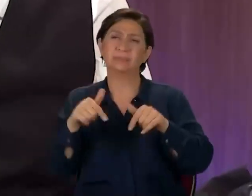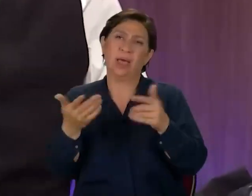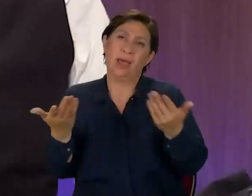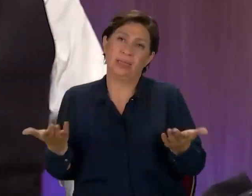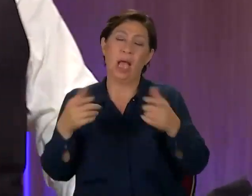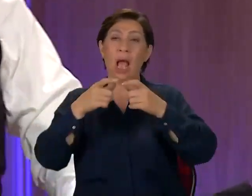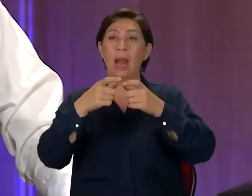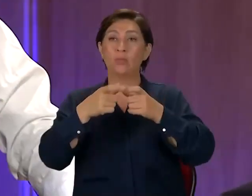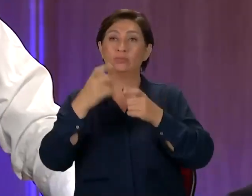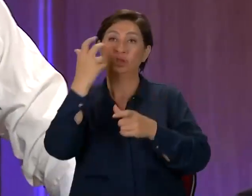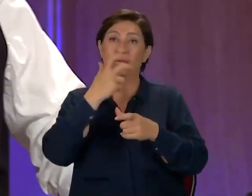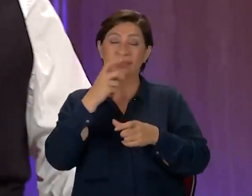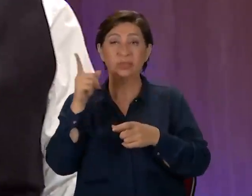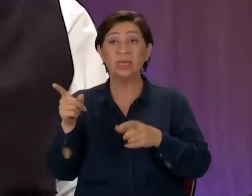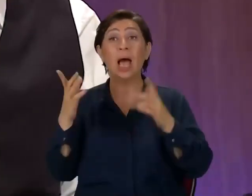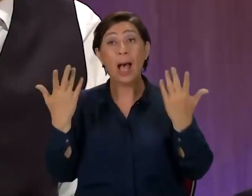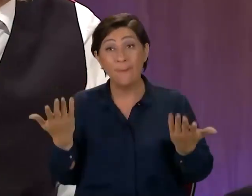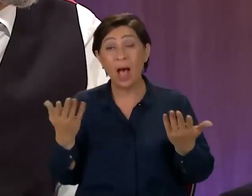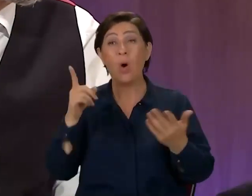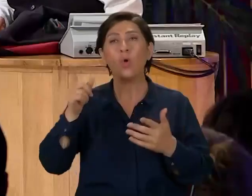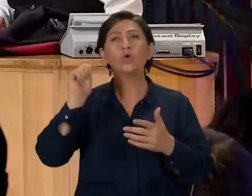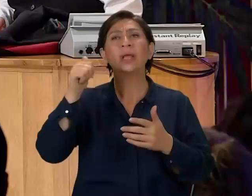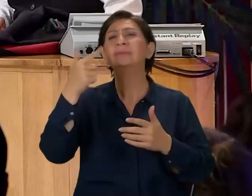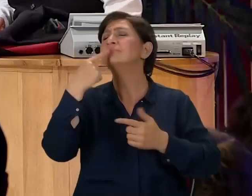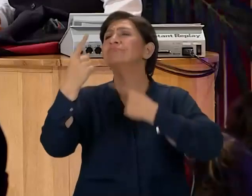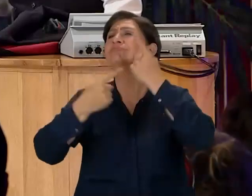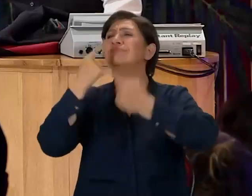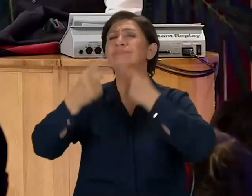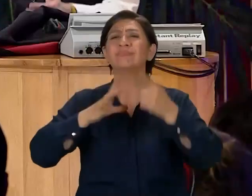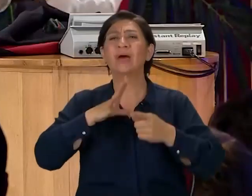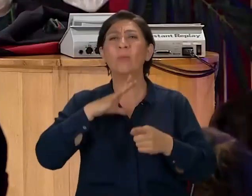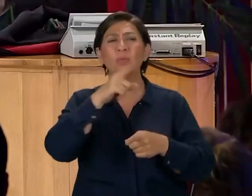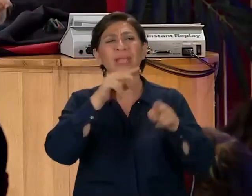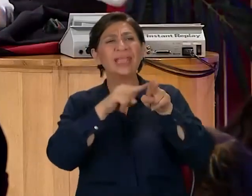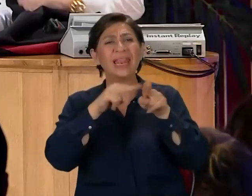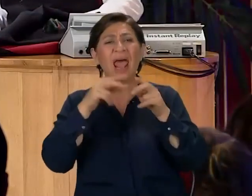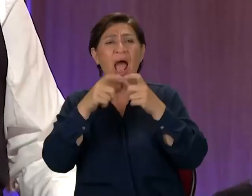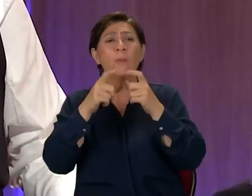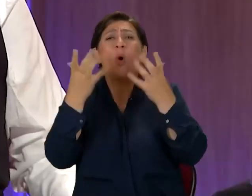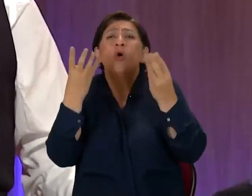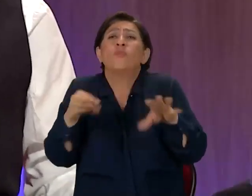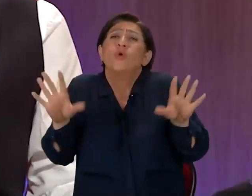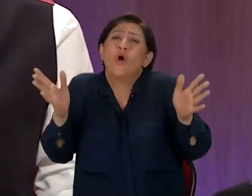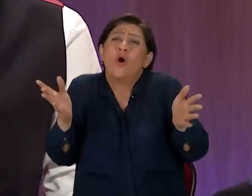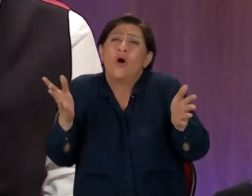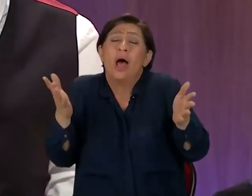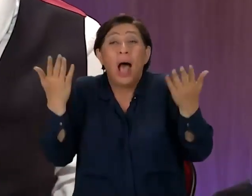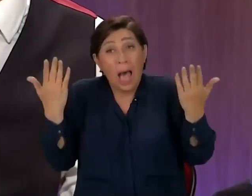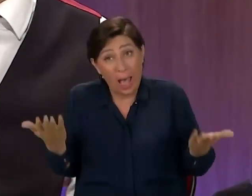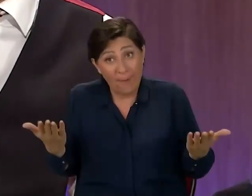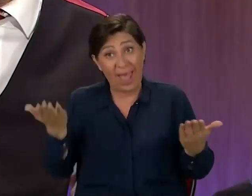artık albüm şarkıcısı. Evet. Ama o günlerde söylenen bir şey vardı. Ya bu Kenan'ın albümü olmuyor.